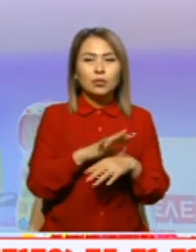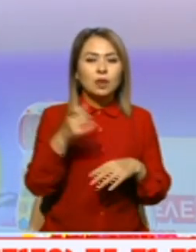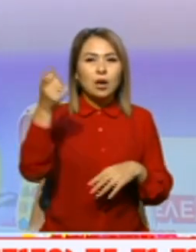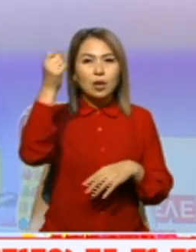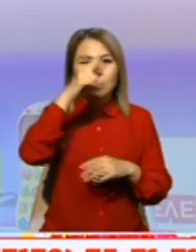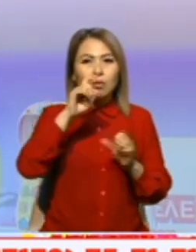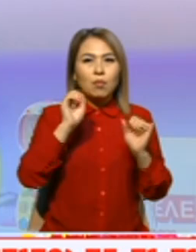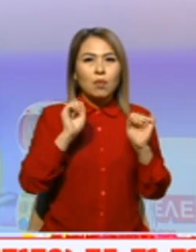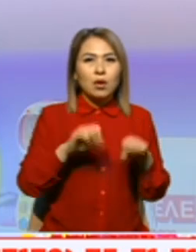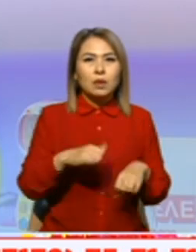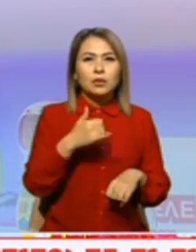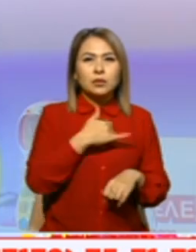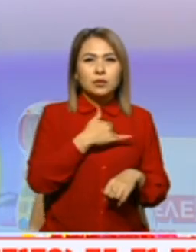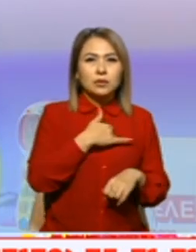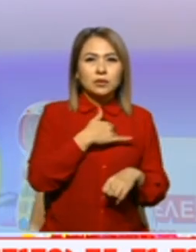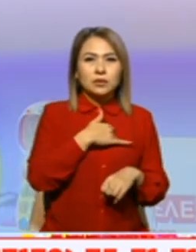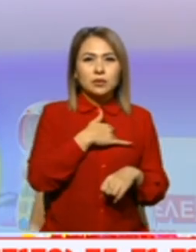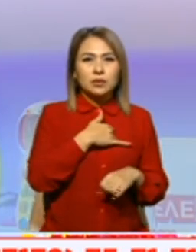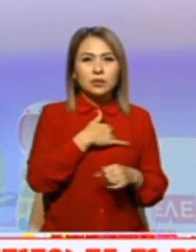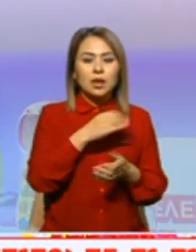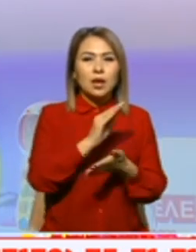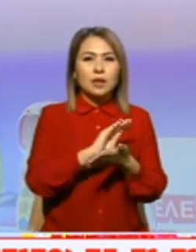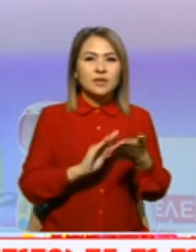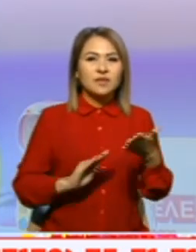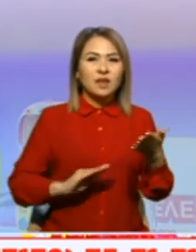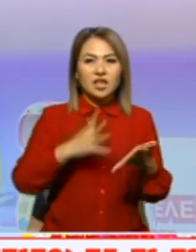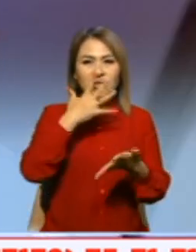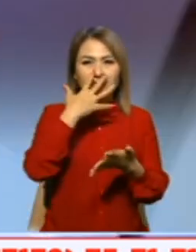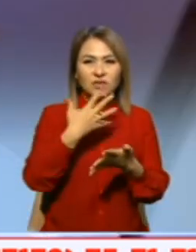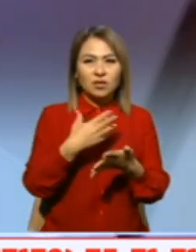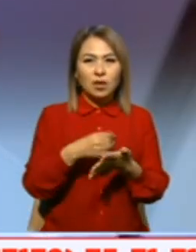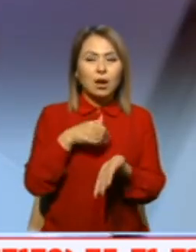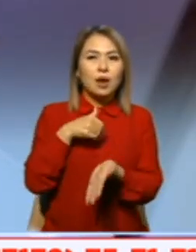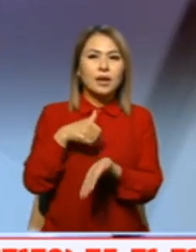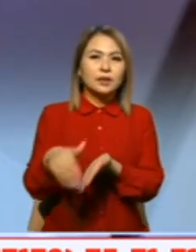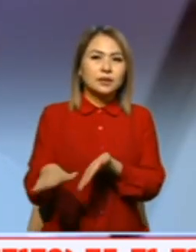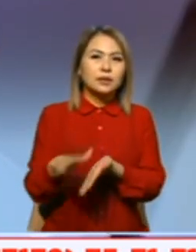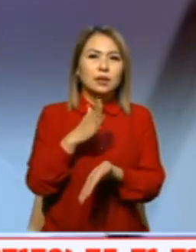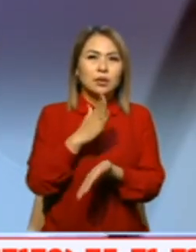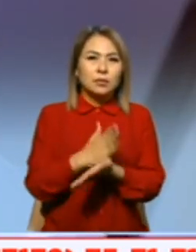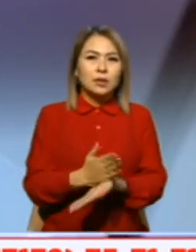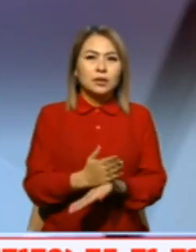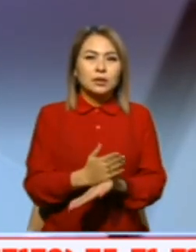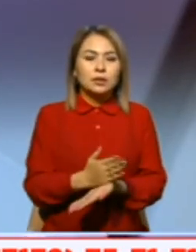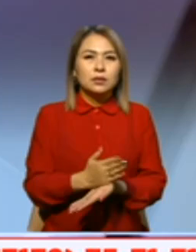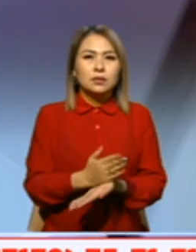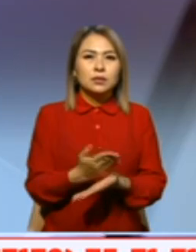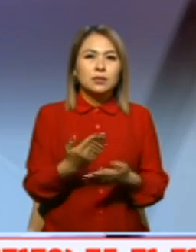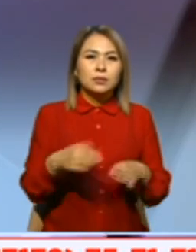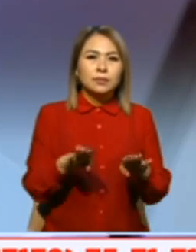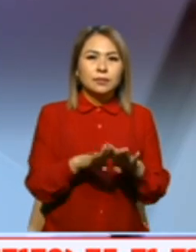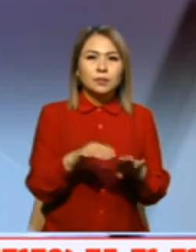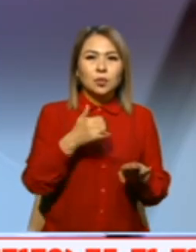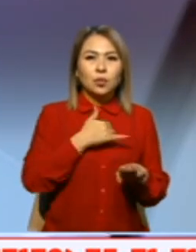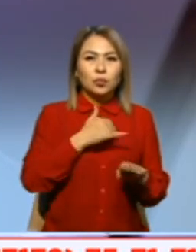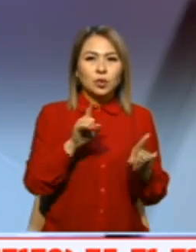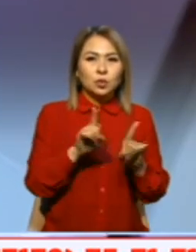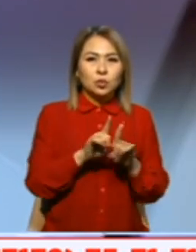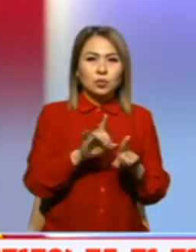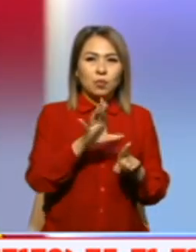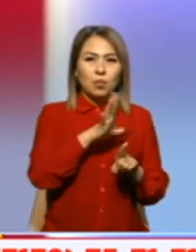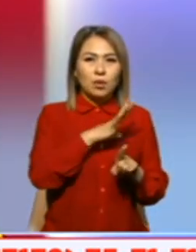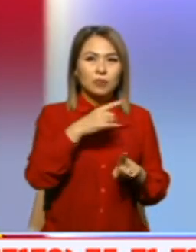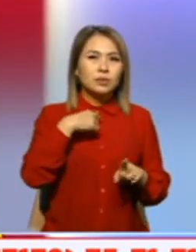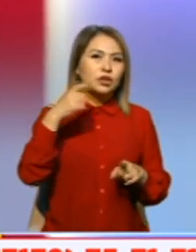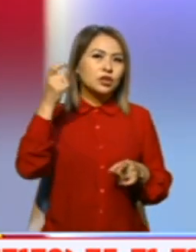анықтайды. Көбінесе біз сенімхат жазып, өз еркіммен бас тартам деген дүниелерді жазамыз. Ондай менде де болған, менде жаздым,